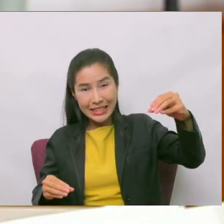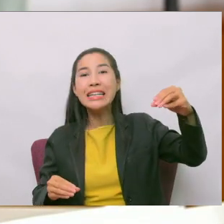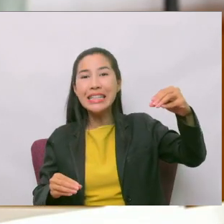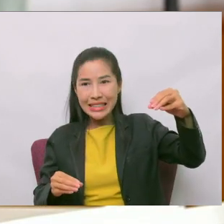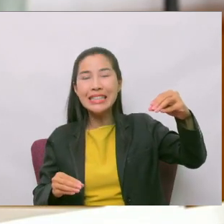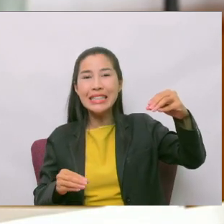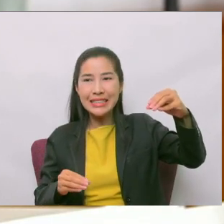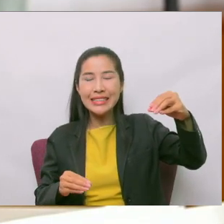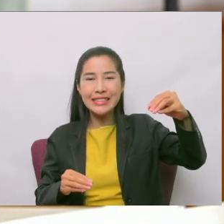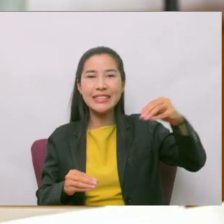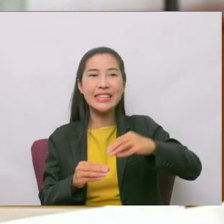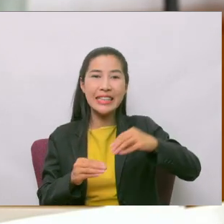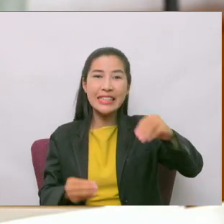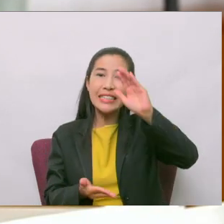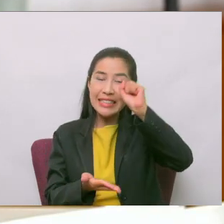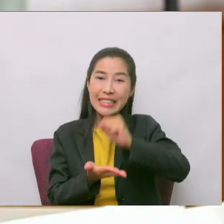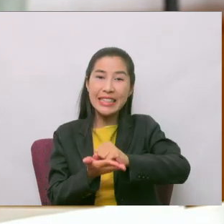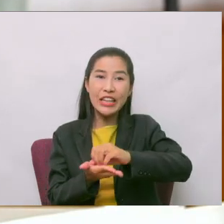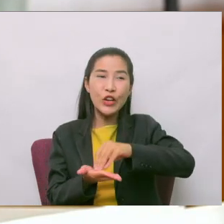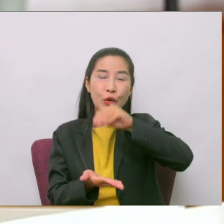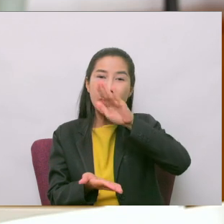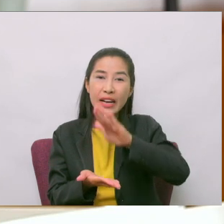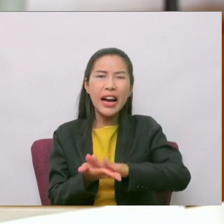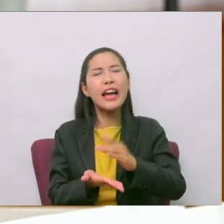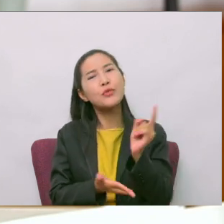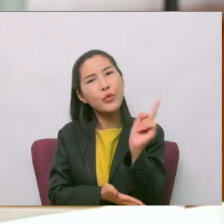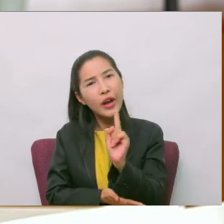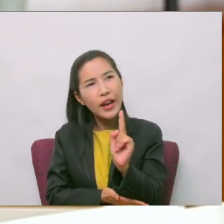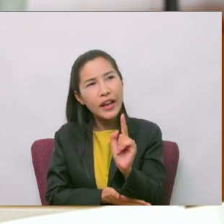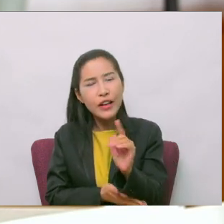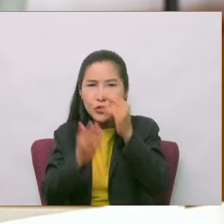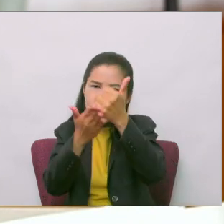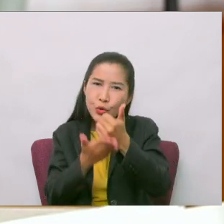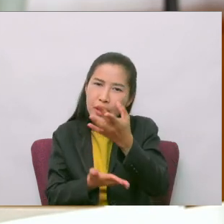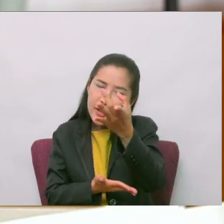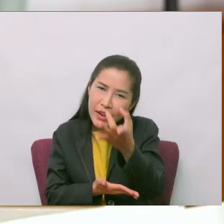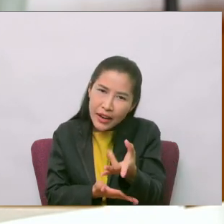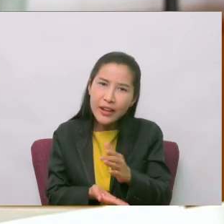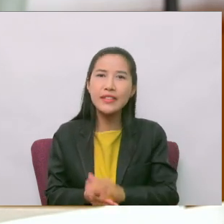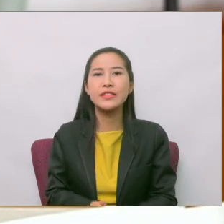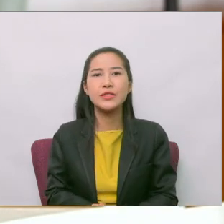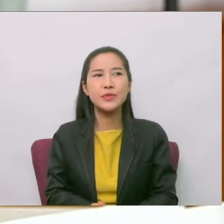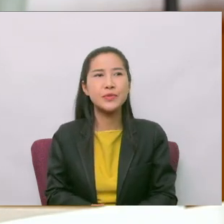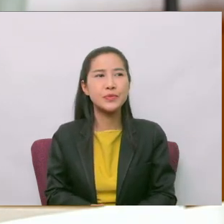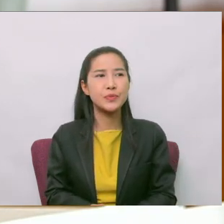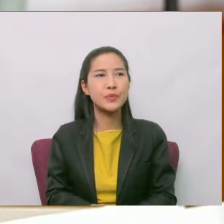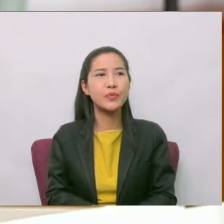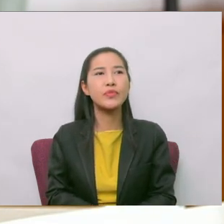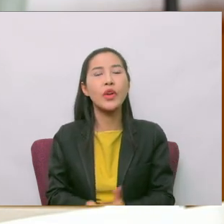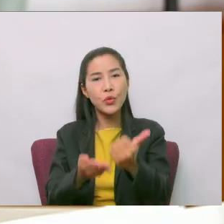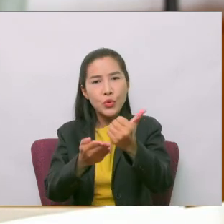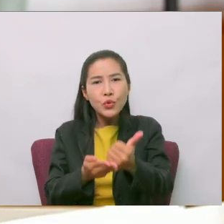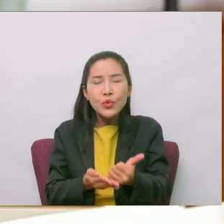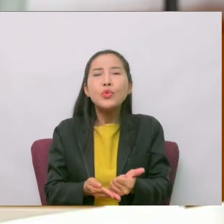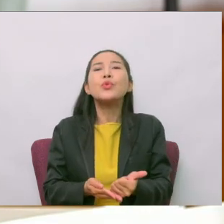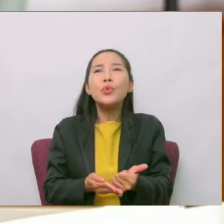กันนะคะสรรพคุณของเขาก็คืออะไรนะนะคะสรรพคุณของเขาก็คือช่วยขับลมในกระเพ